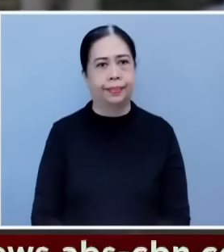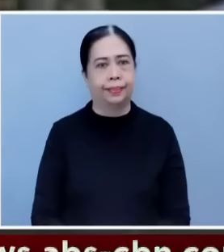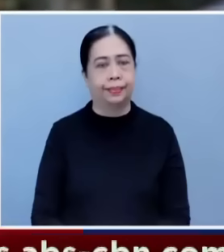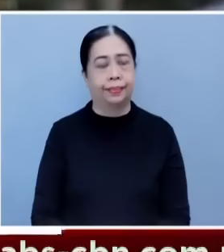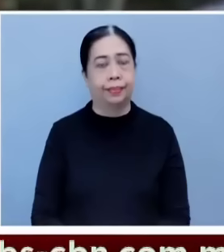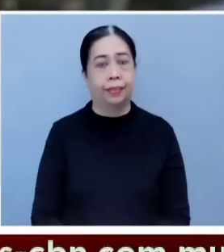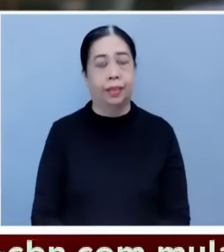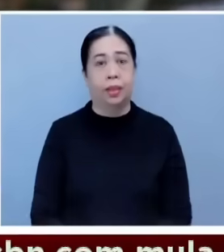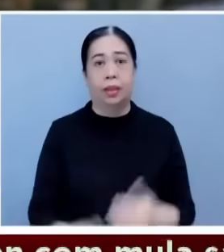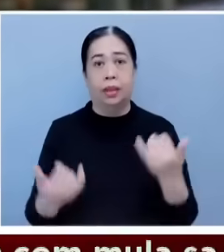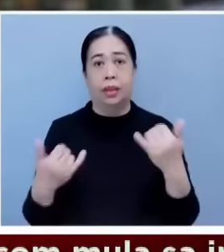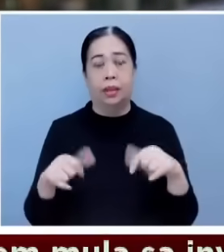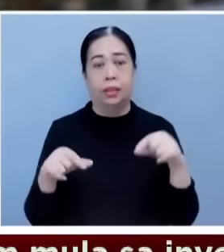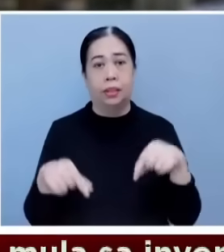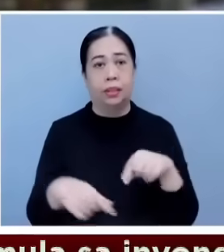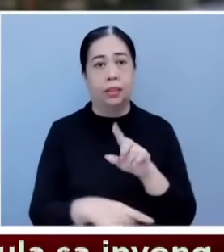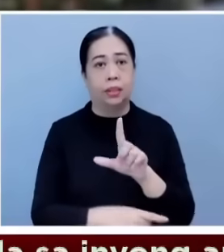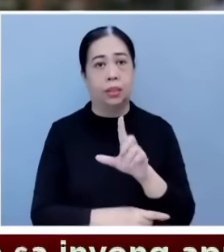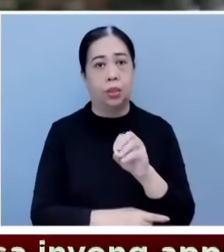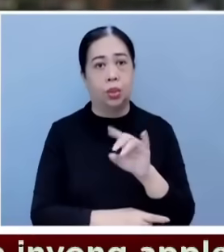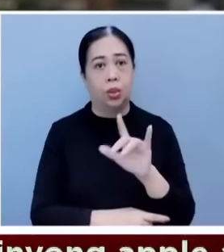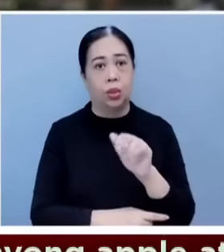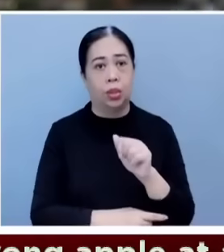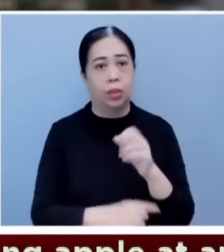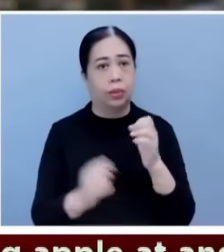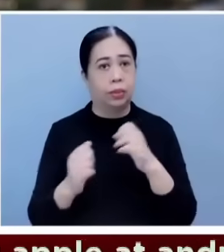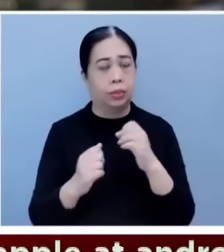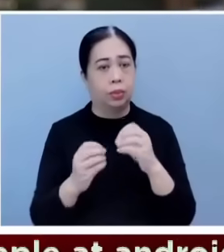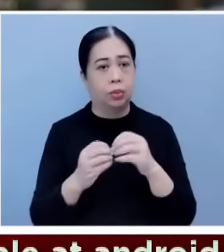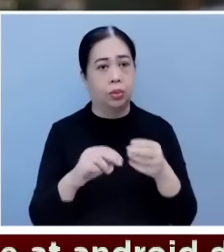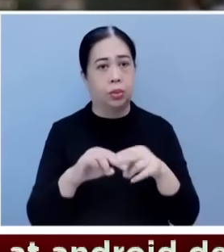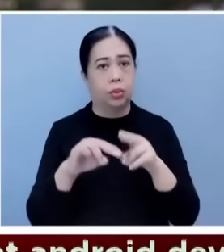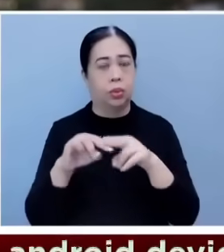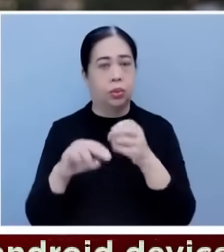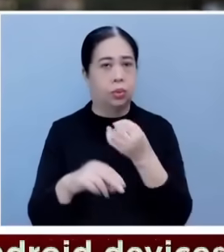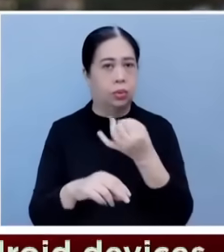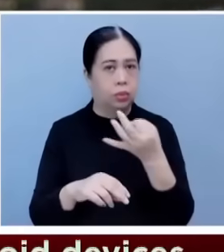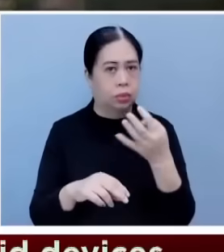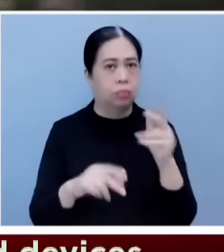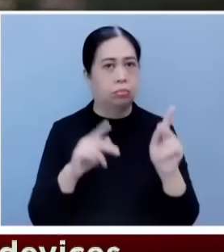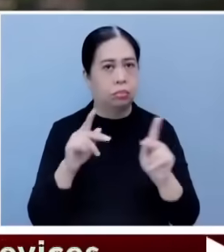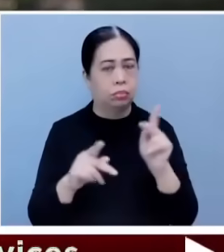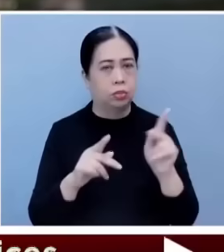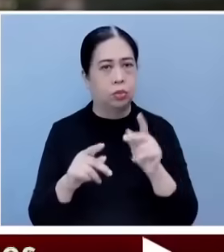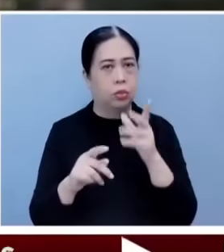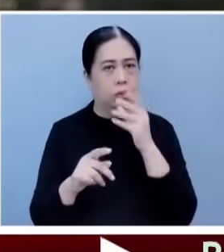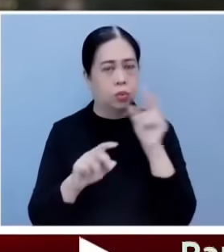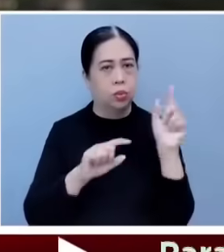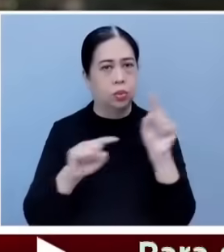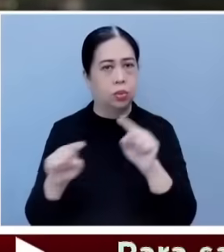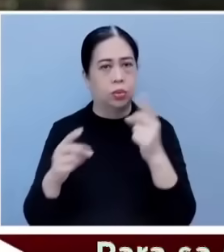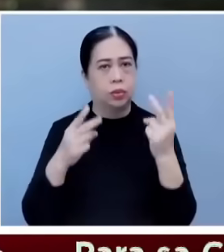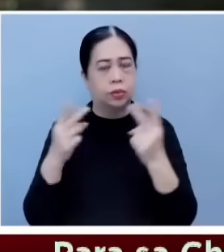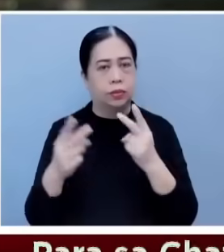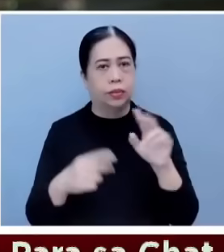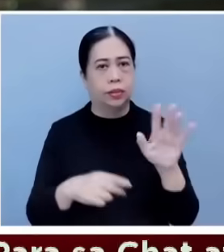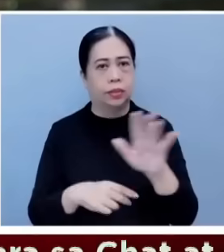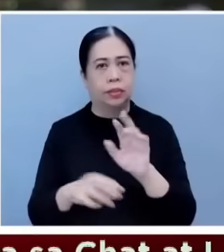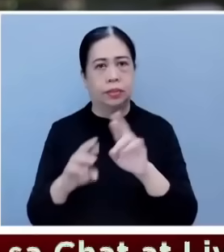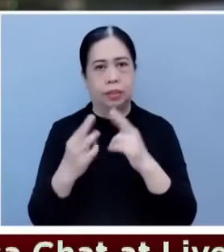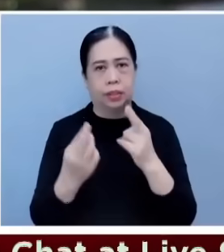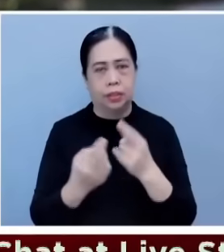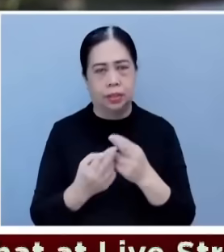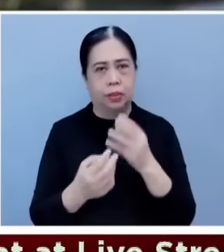Kabayan, dito pa rin sa Loyola ay inaasahan natin na mas tataas pa yung bilang ng mga kababayan natin na dumadalaw sa kanilang mga yumaong mahal